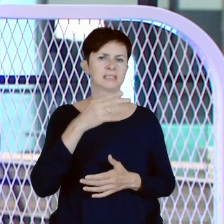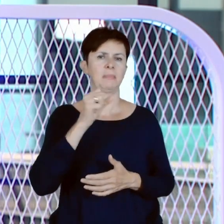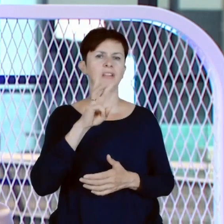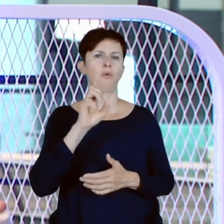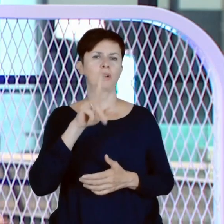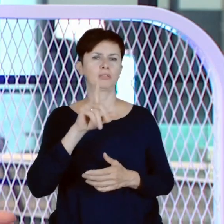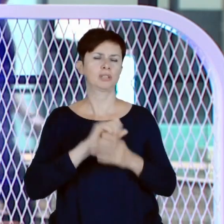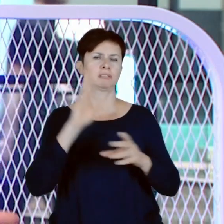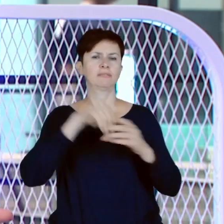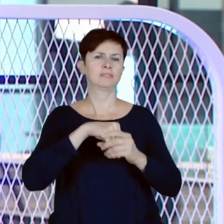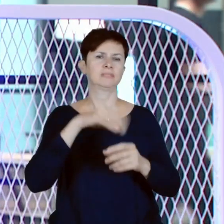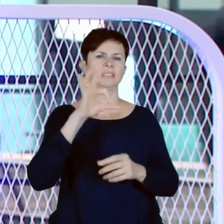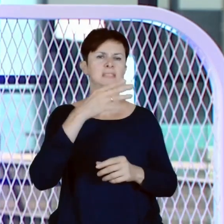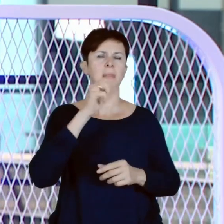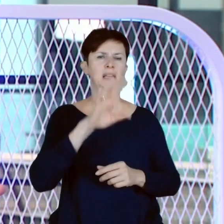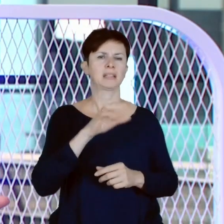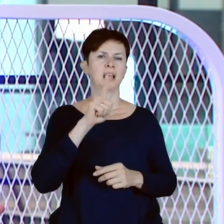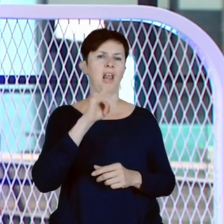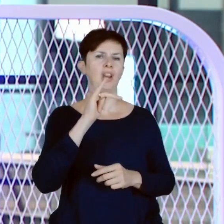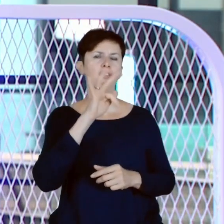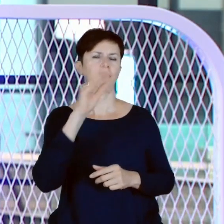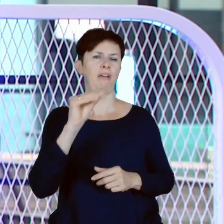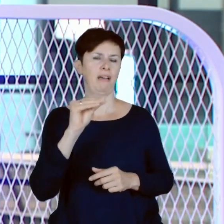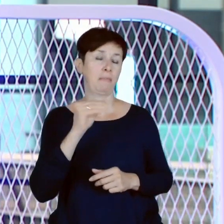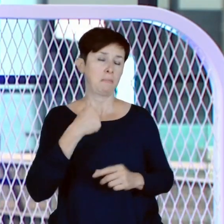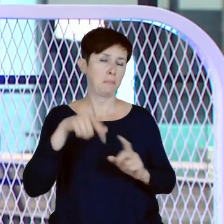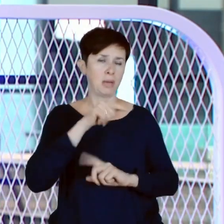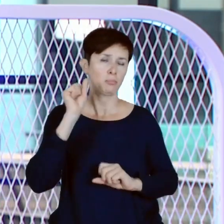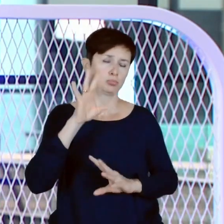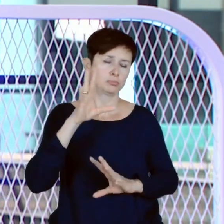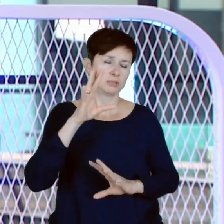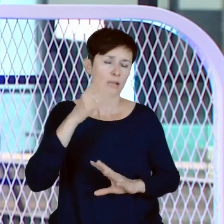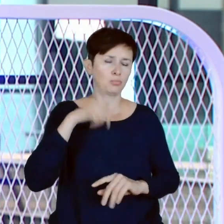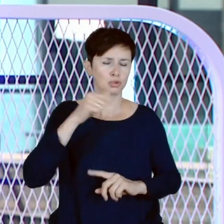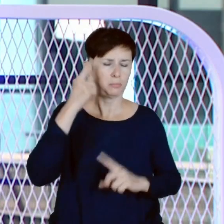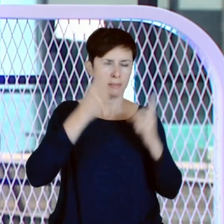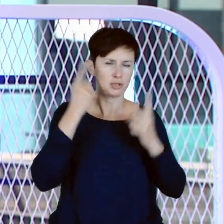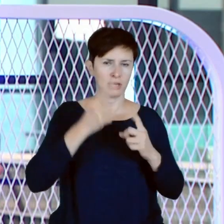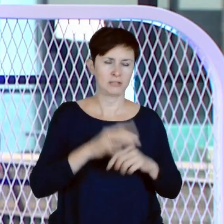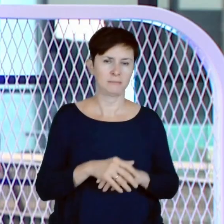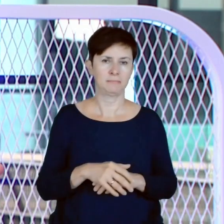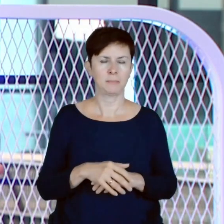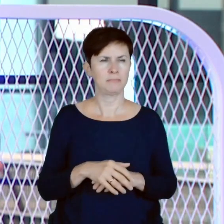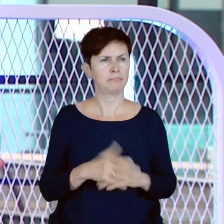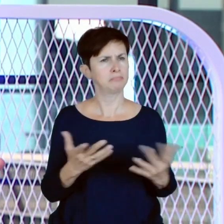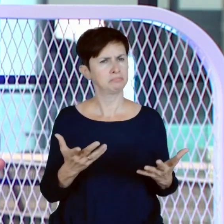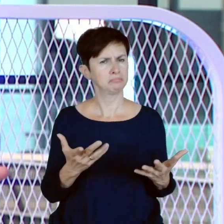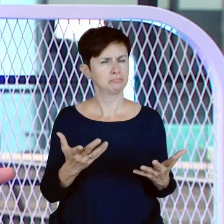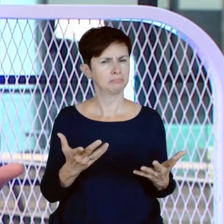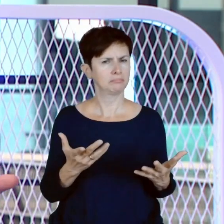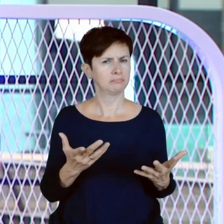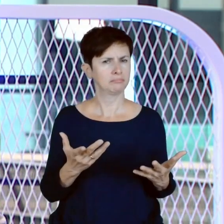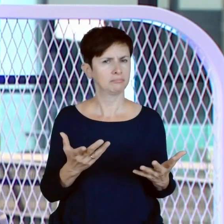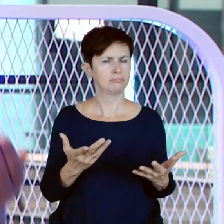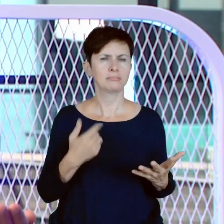life. Jest częścią smart life, nie? I musimy o tym w ten sposób myśleć. Jak sobie o tym myślę, to cały czas